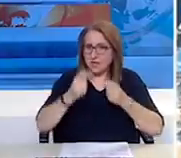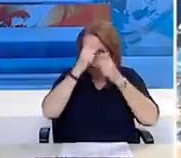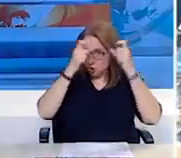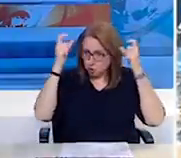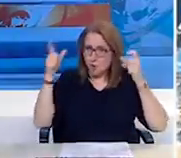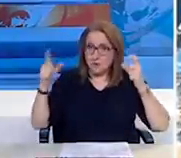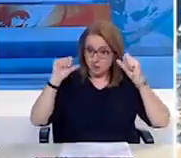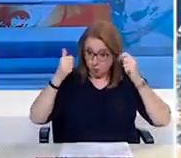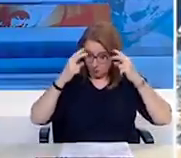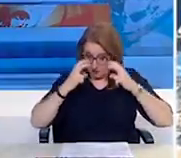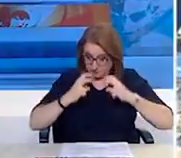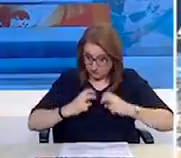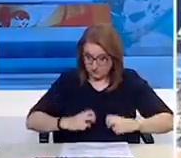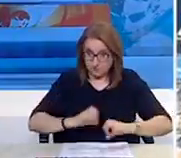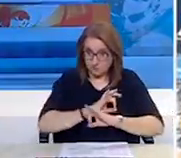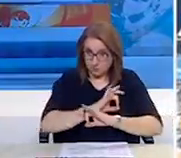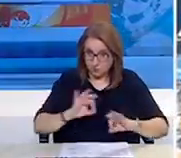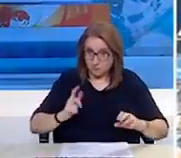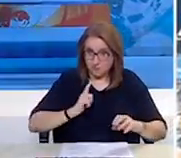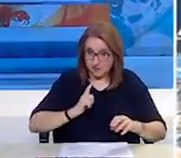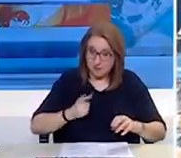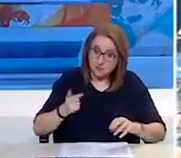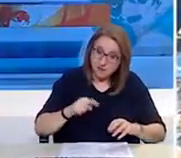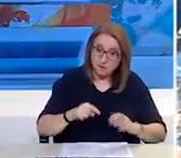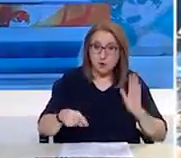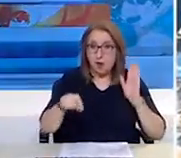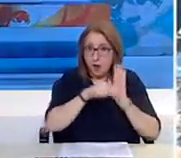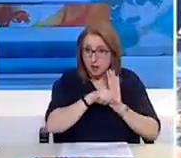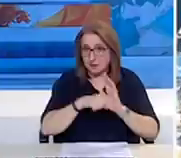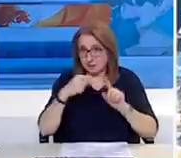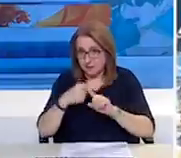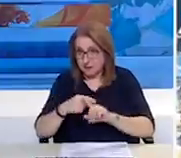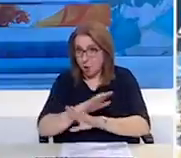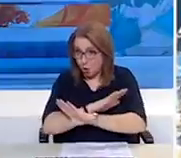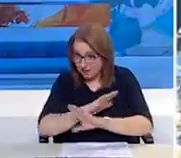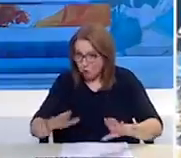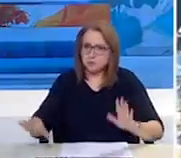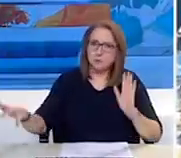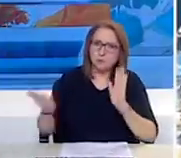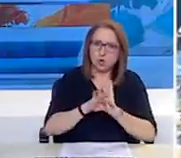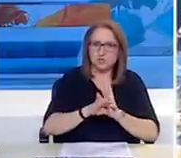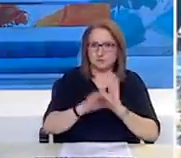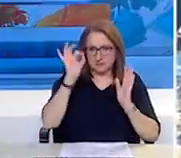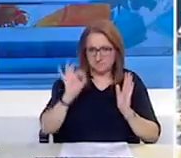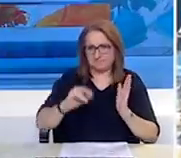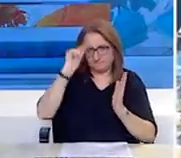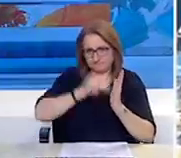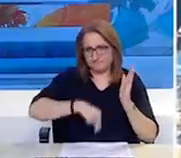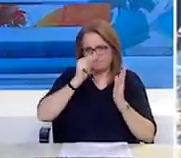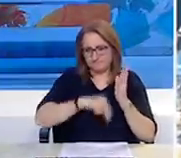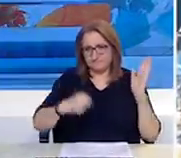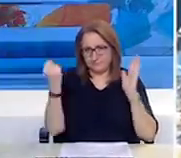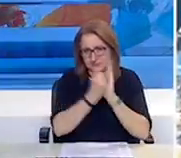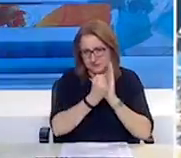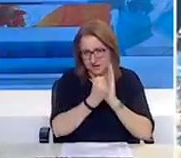κορονοϊού. Τα αποτελέσματα του ελέγχου αναμένονται και αμέσως μετά θα ολοκληρωθεί η πρόσληψη του προσωπικού. Η ίδια